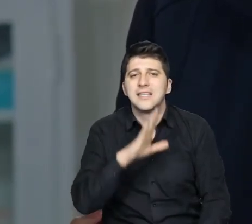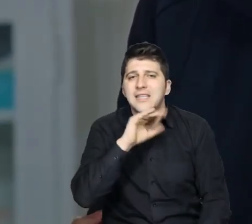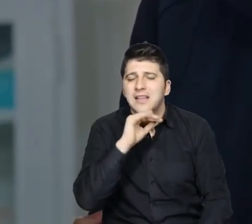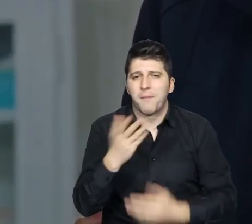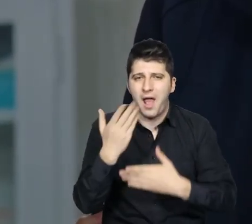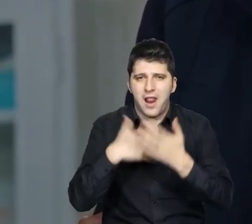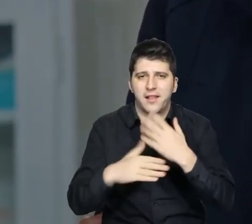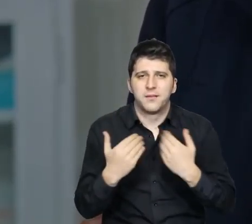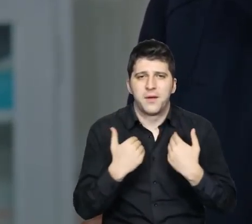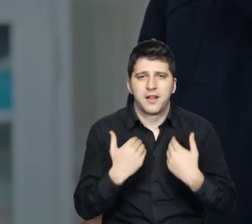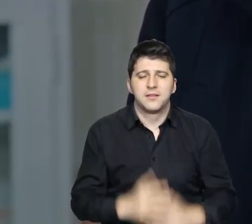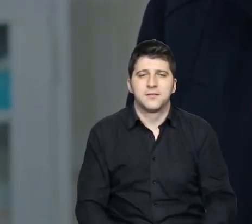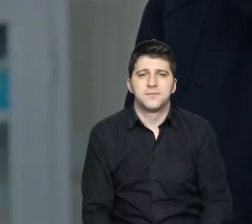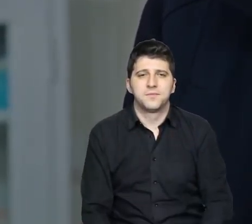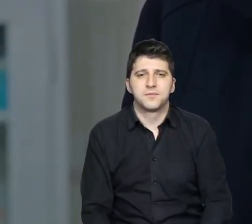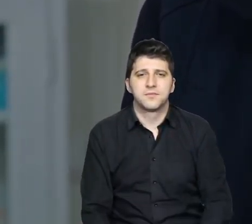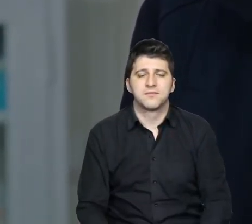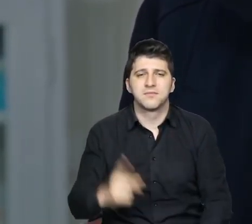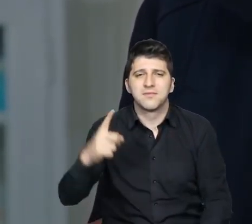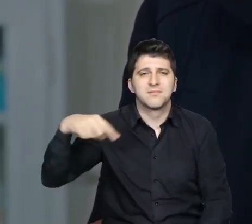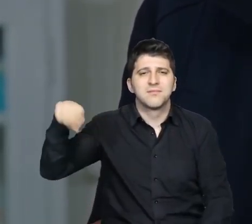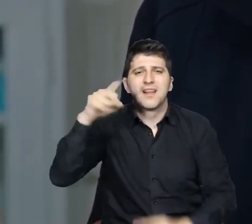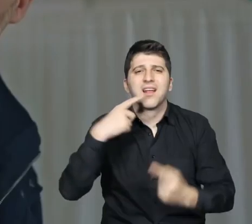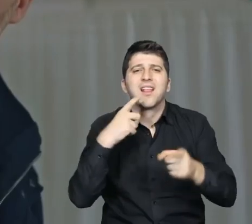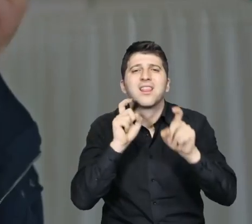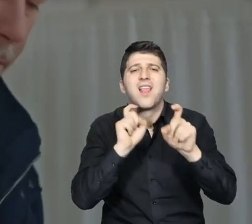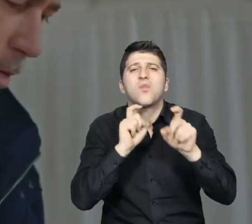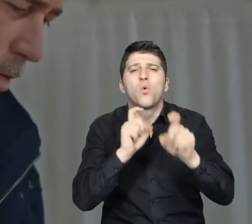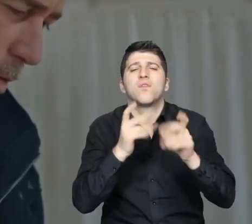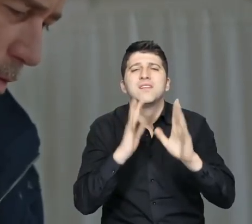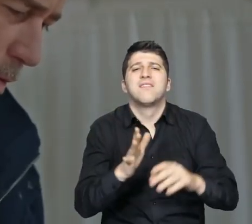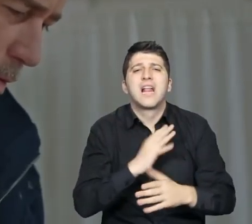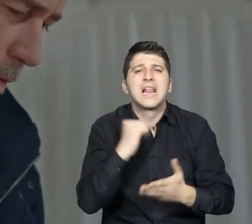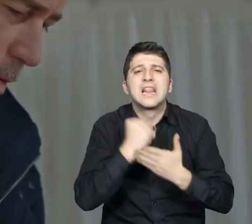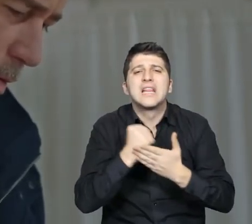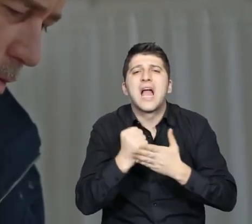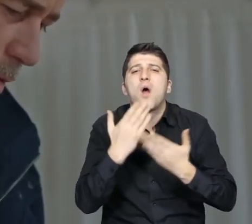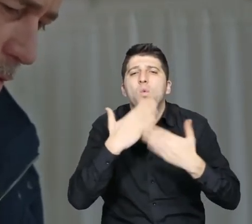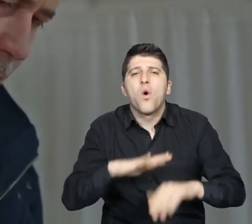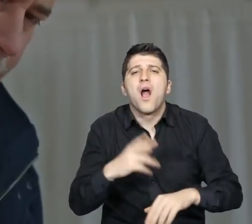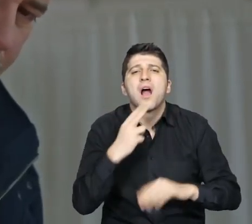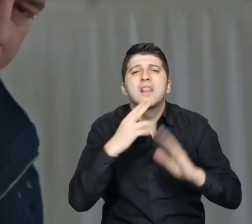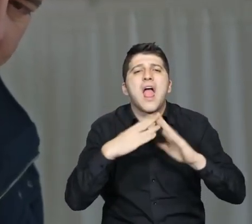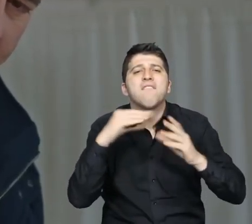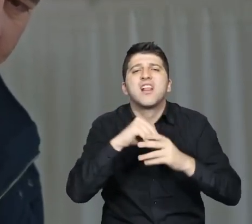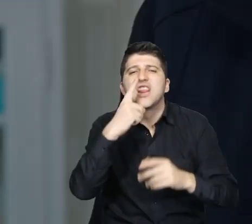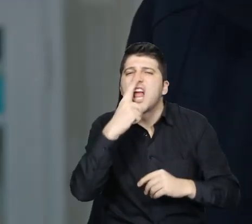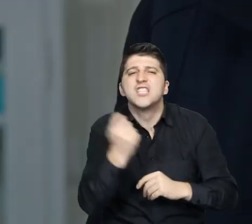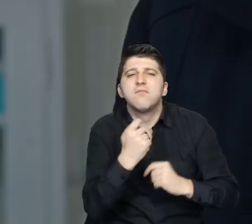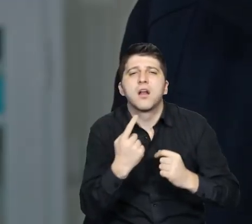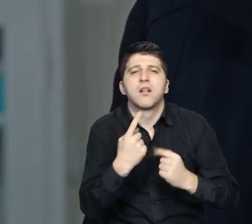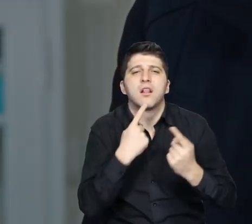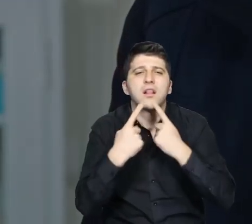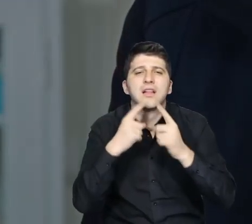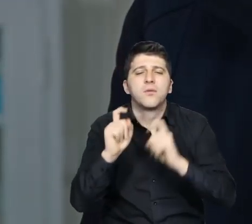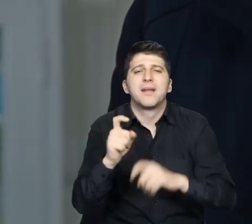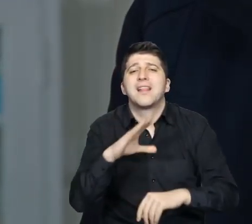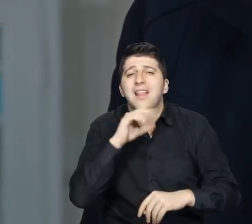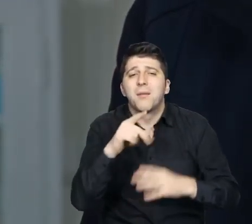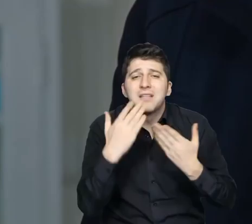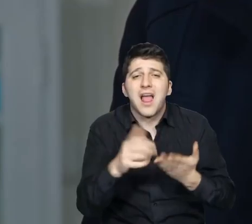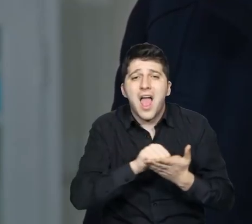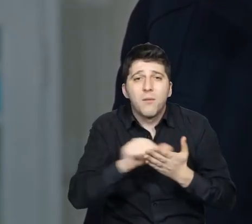bana. Millet sağda solda dedikodu yapıyormuş. Nikahsız kadın o evde ne işi var falan diyorlarmış. Dedem de zaten